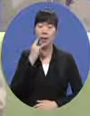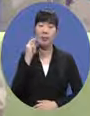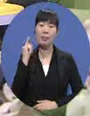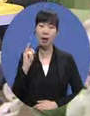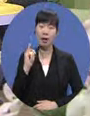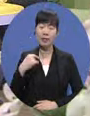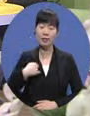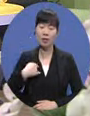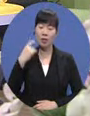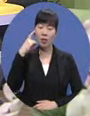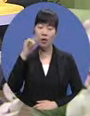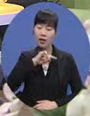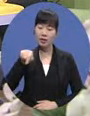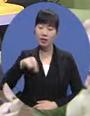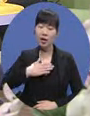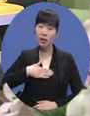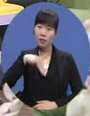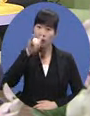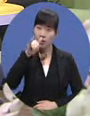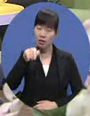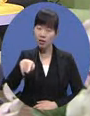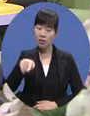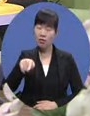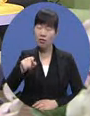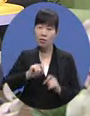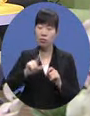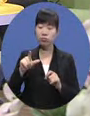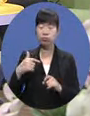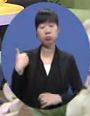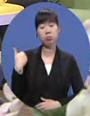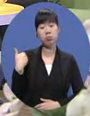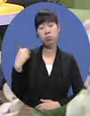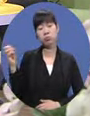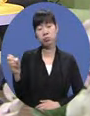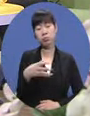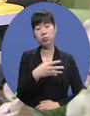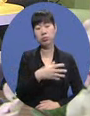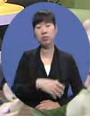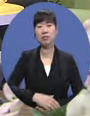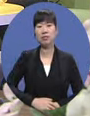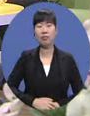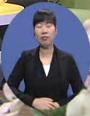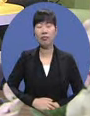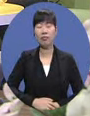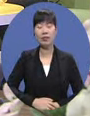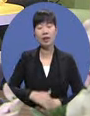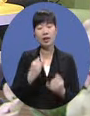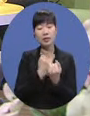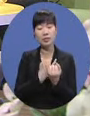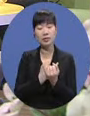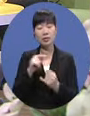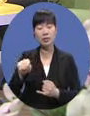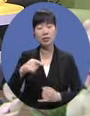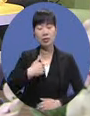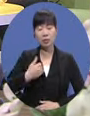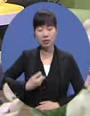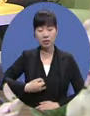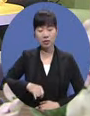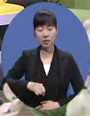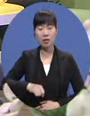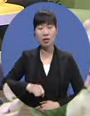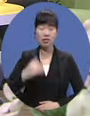내가 왜 왔는지 알고 있니? 그러면 아이들이 되게 몰라요. 그러거든요. 그러면 아줌마는 네가 우리